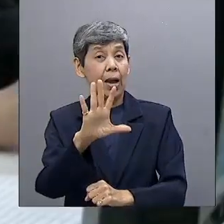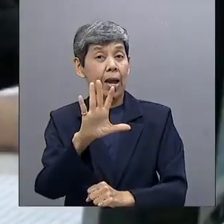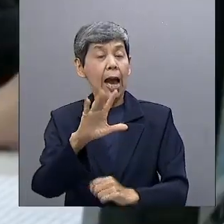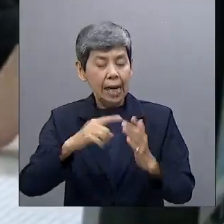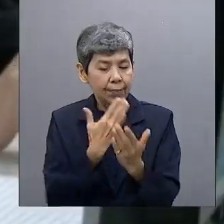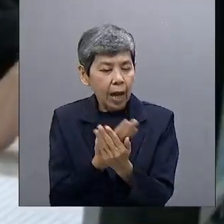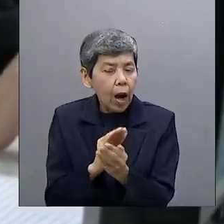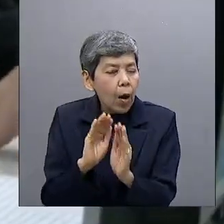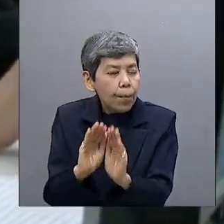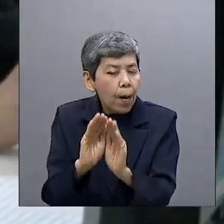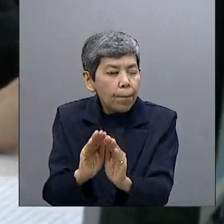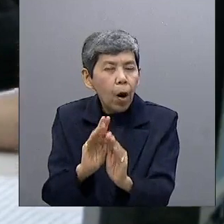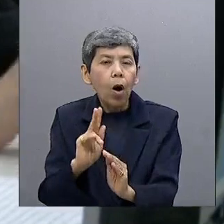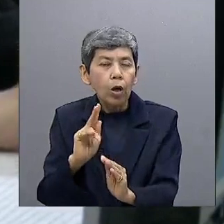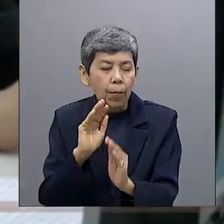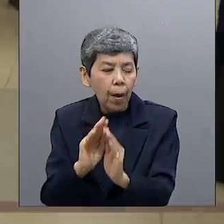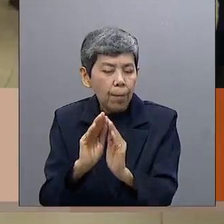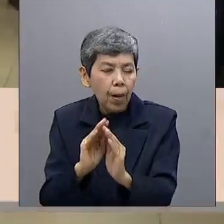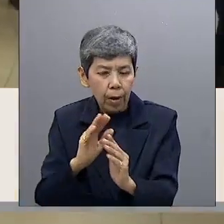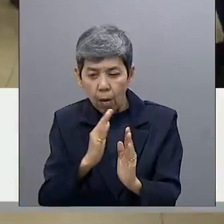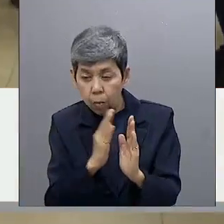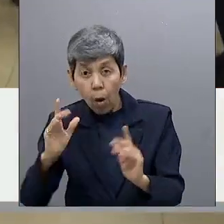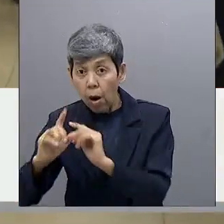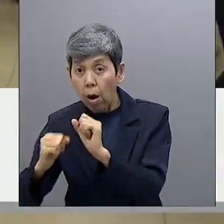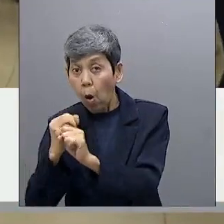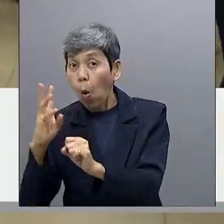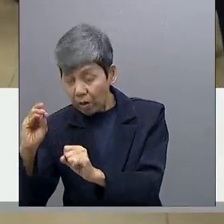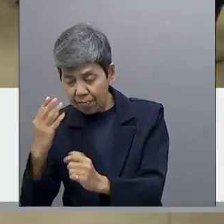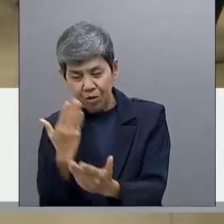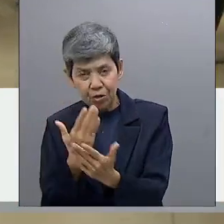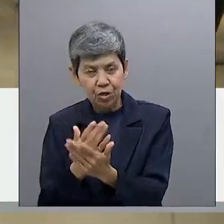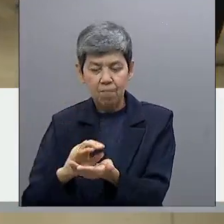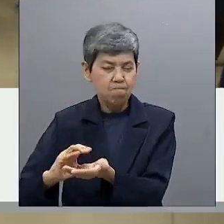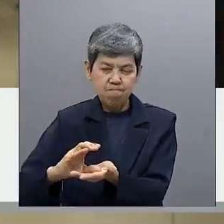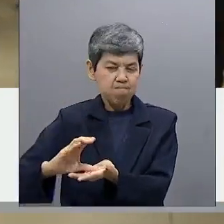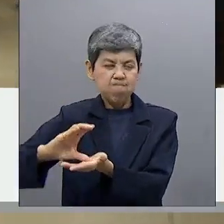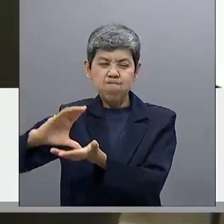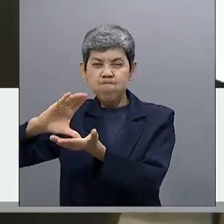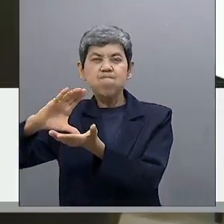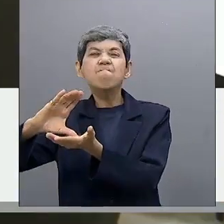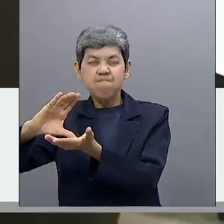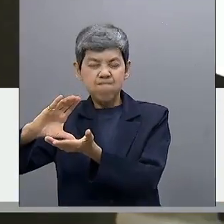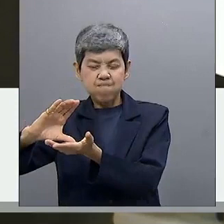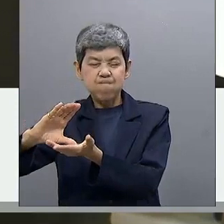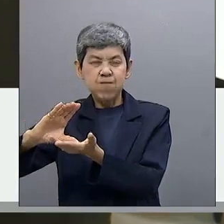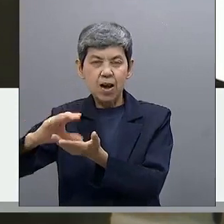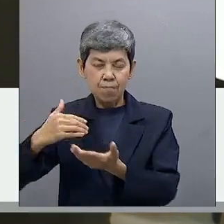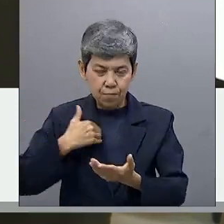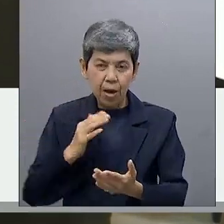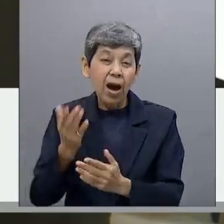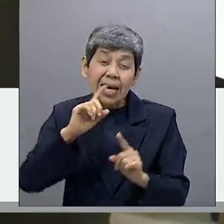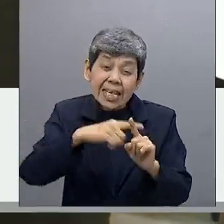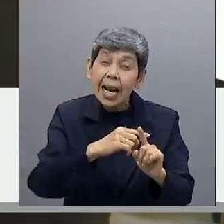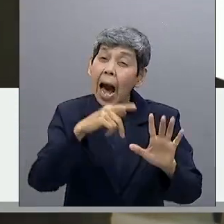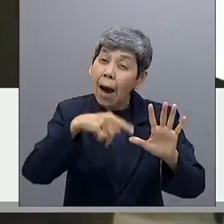ออมเงินผ่านก.ชต่อเนื่องจนถึง 60จะมีเงินในการใช้จ่ายสำหรับวัยเกษียณเพิ่มขึ้นจากเดือน